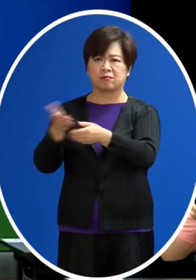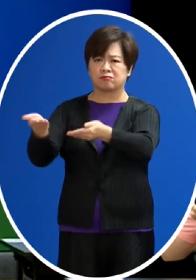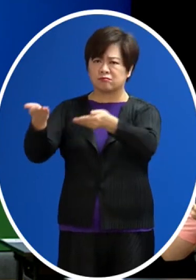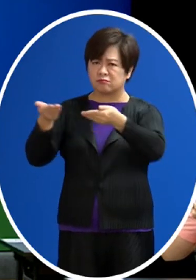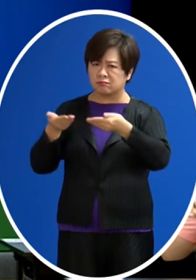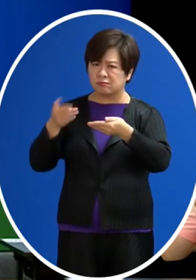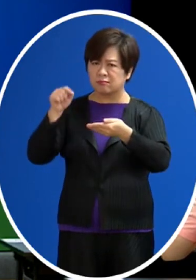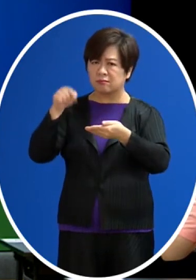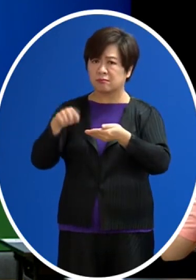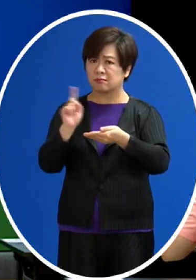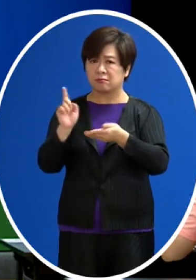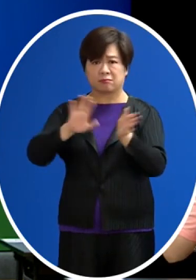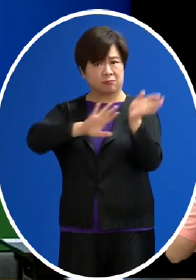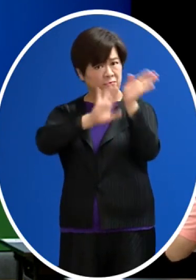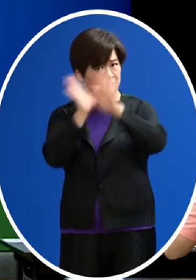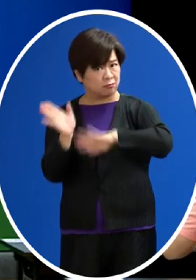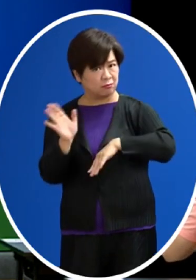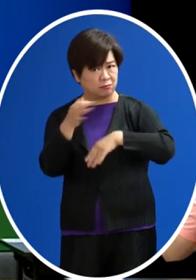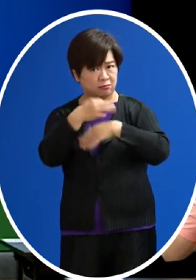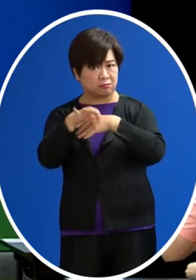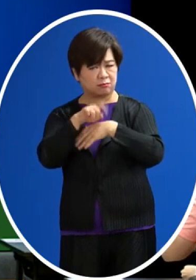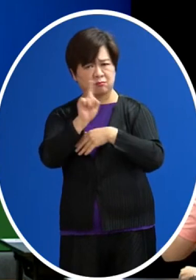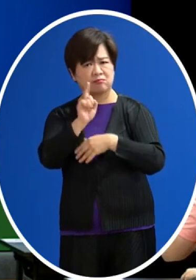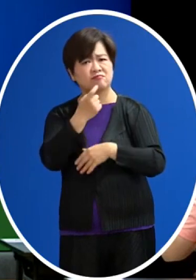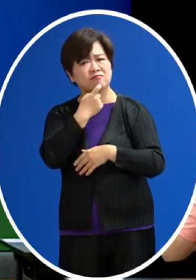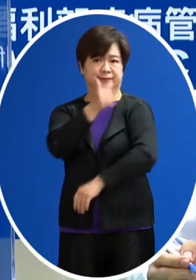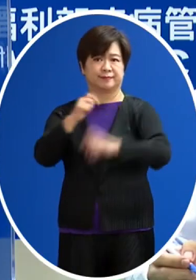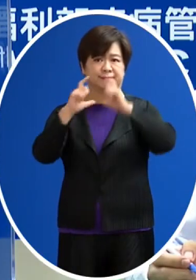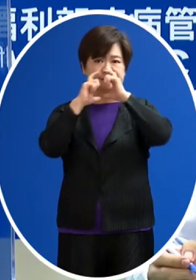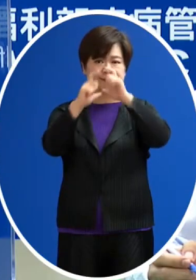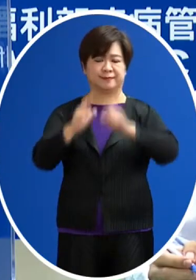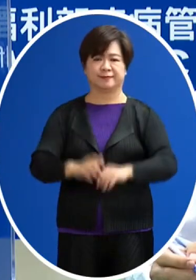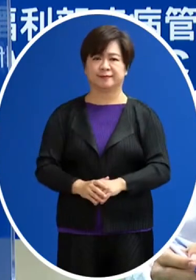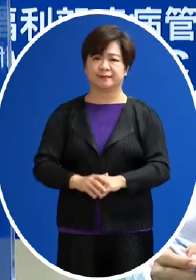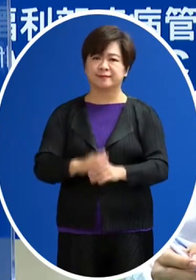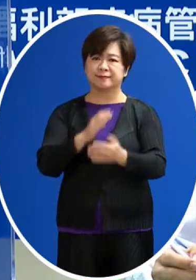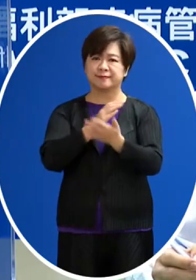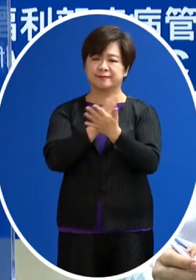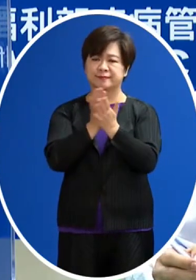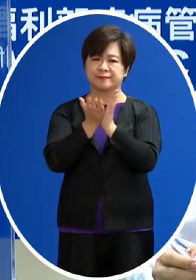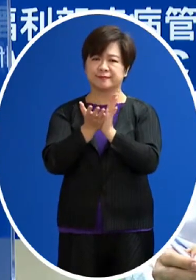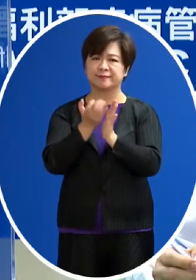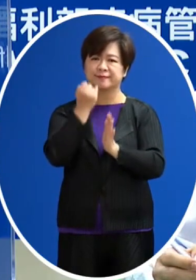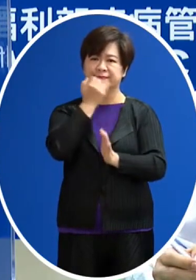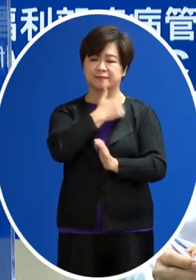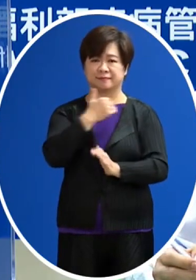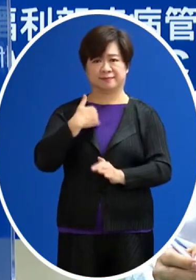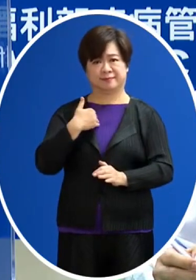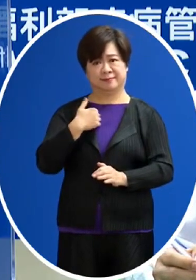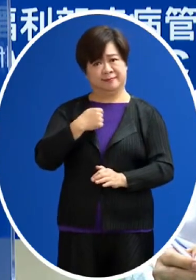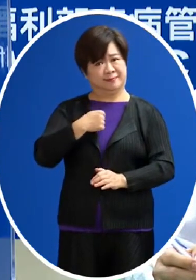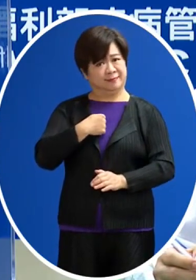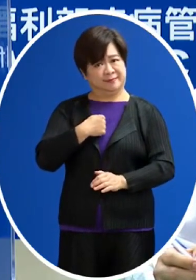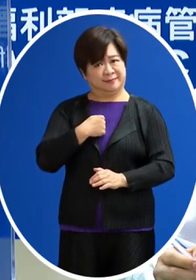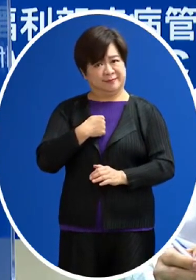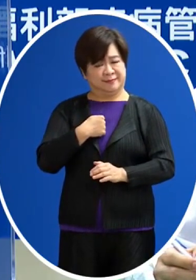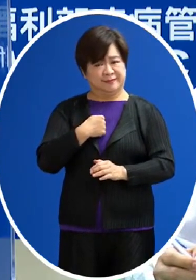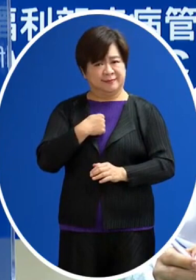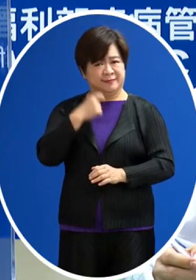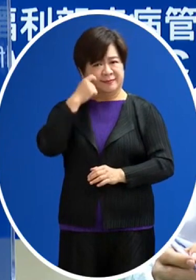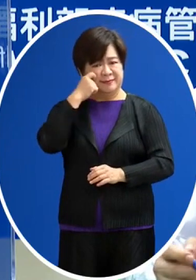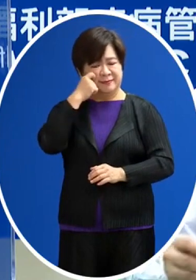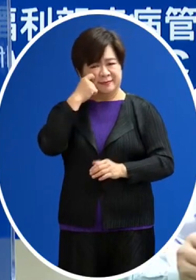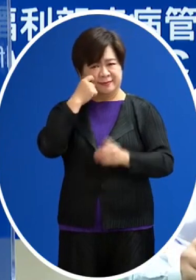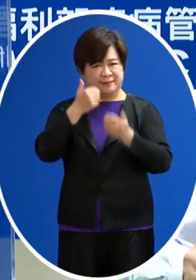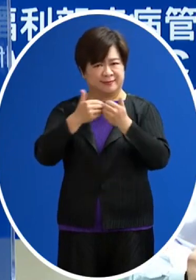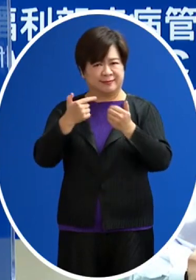上是什么样子的文件缺乏比较多，什么样的问题比较多？ 各种可能的问题都有，这个问题我自己也没有办法说分辨得很清